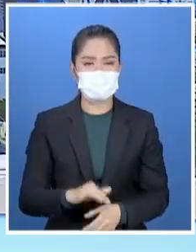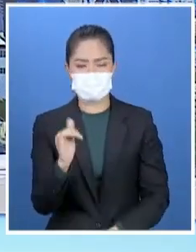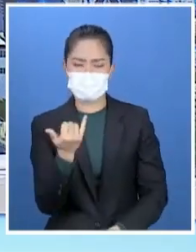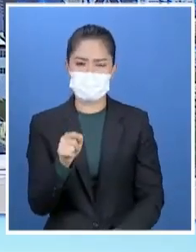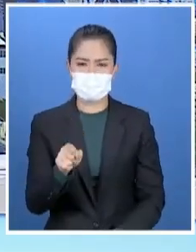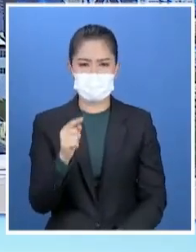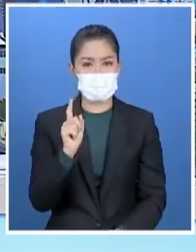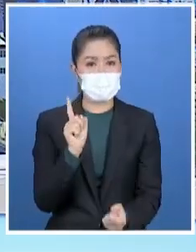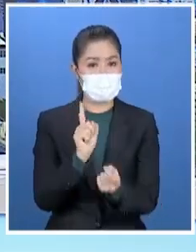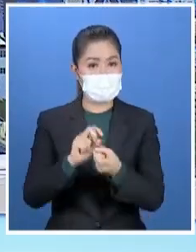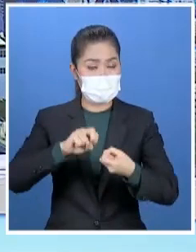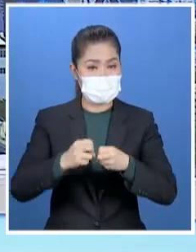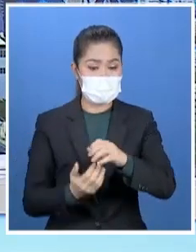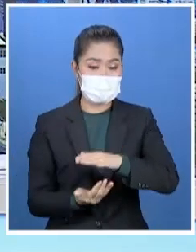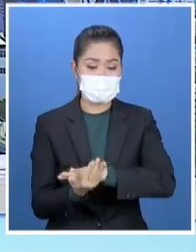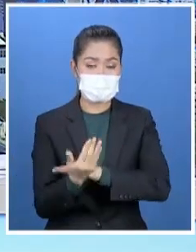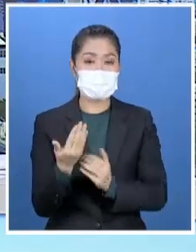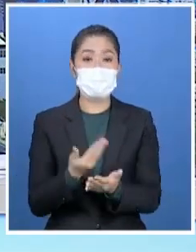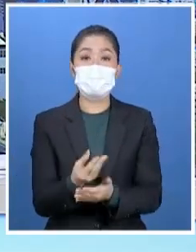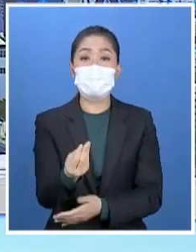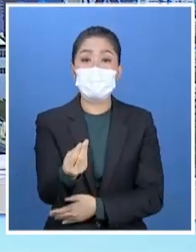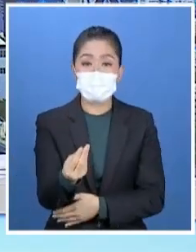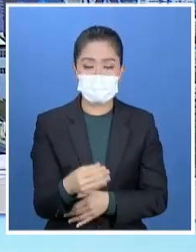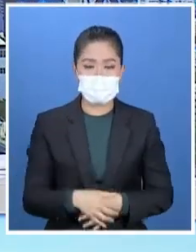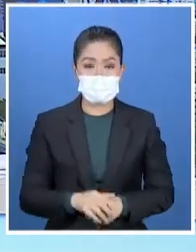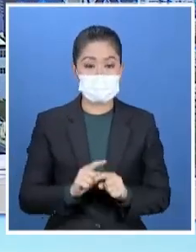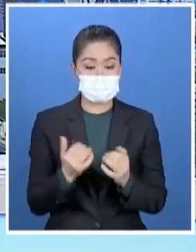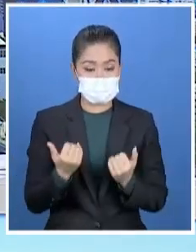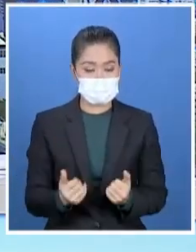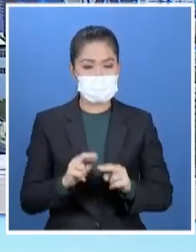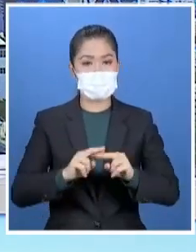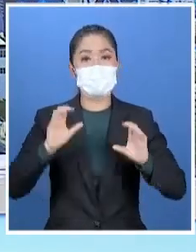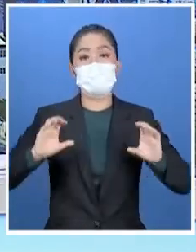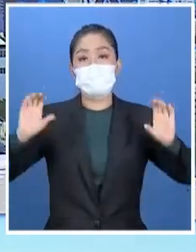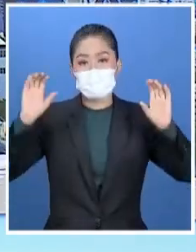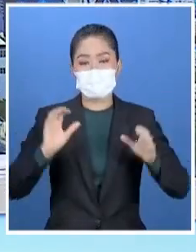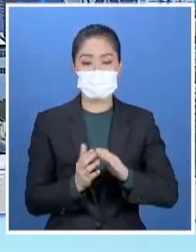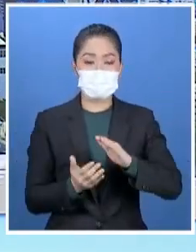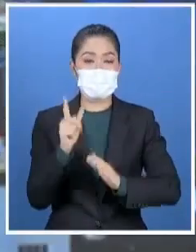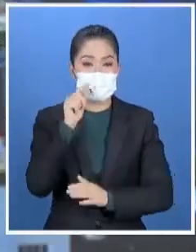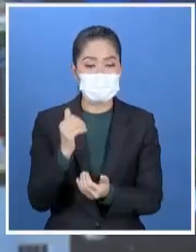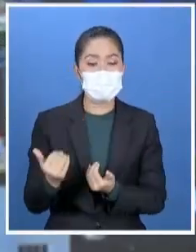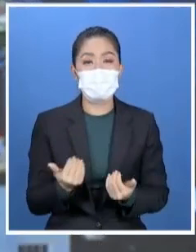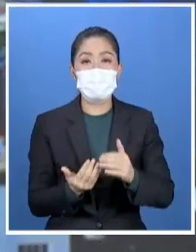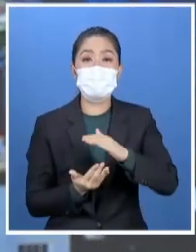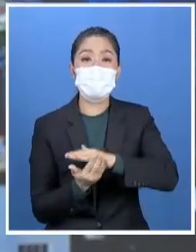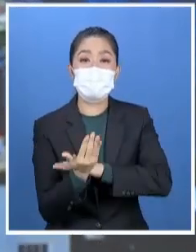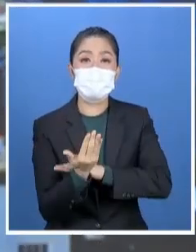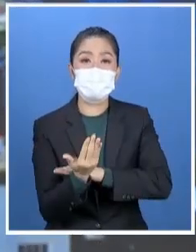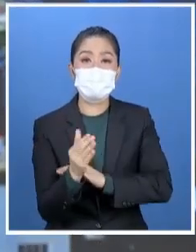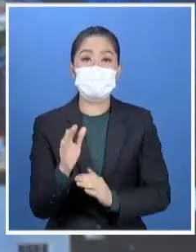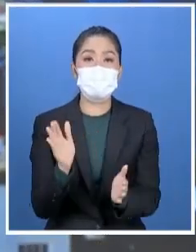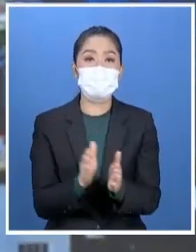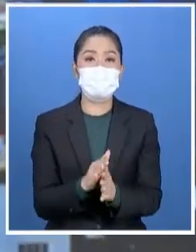ใจว่าคุณผู้ชมเจอการปริ้นงานเนี่ยเขาคิดราคากี่บาทแต่ที่เนี่ยเป็นสถานที่ราชการคุณแม่กับคุณลูกมาปริ้นเจอ